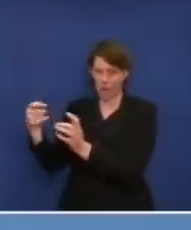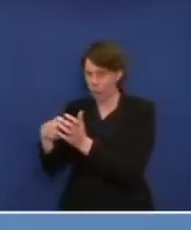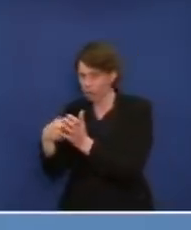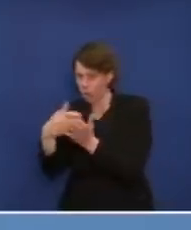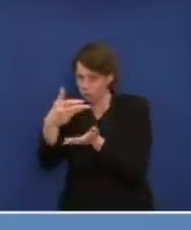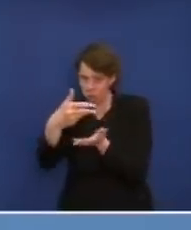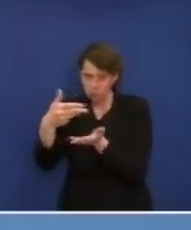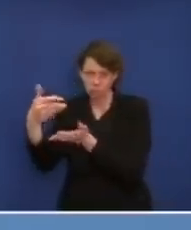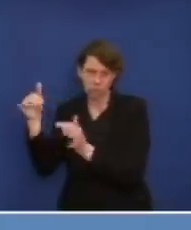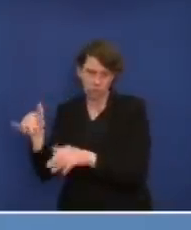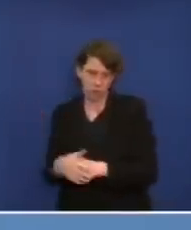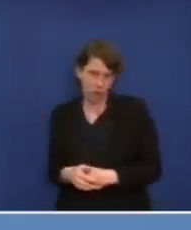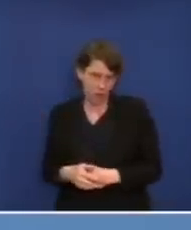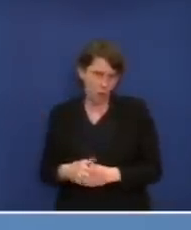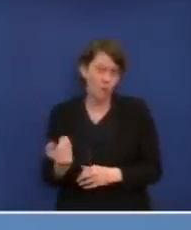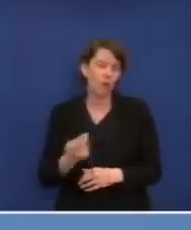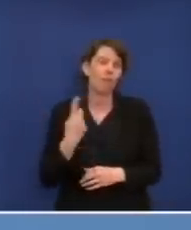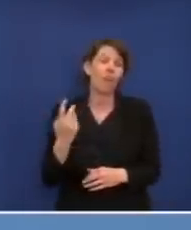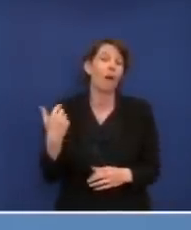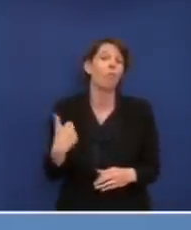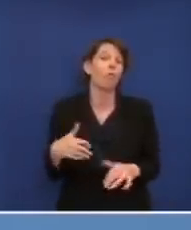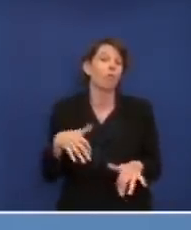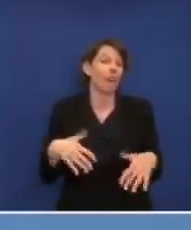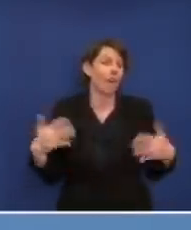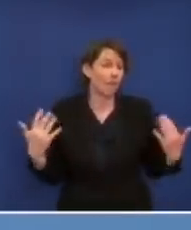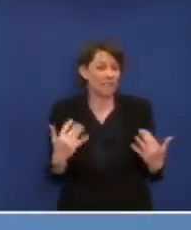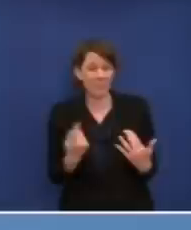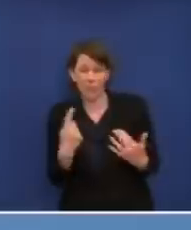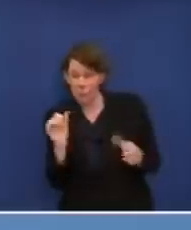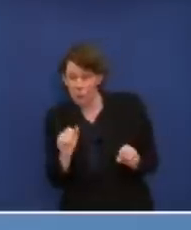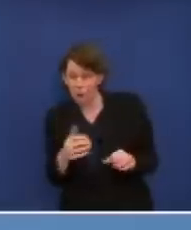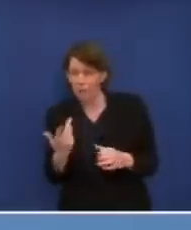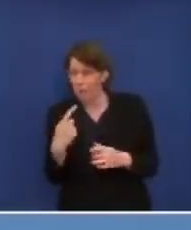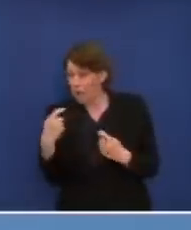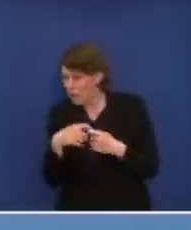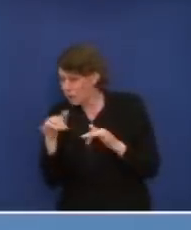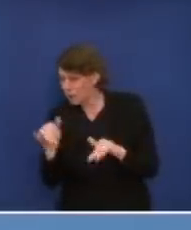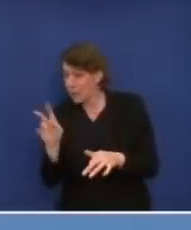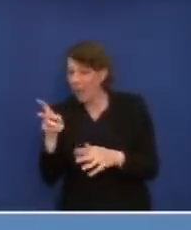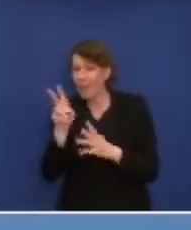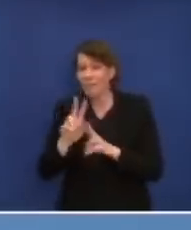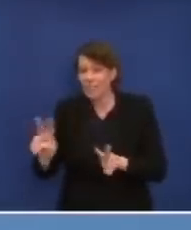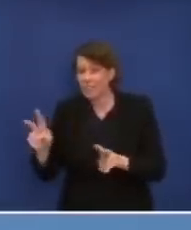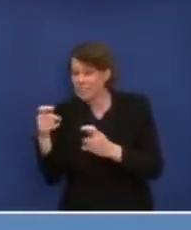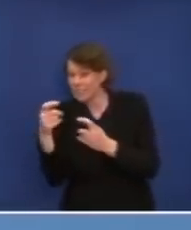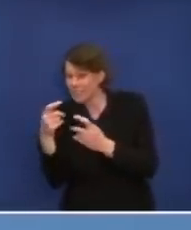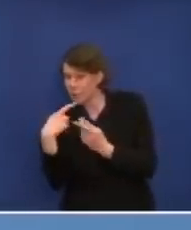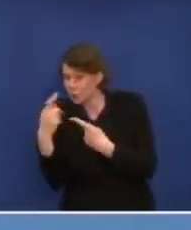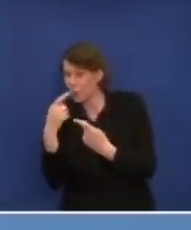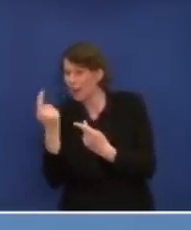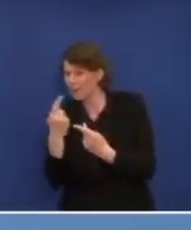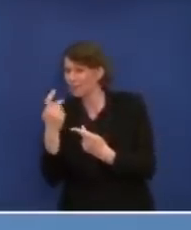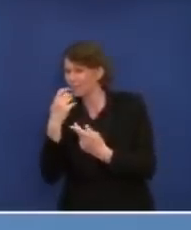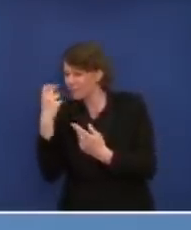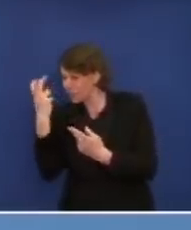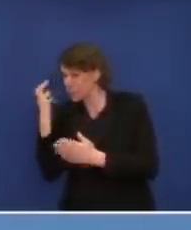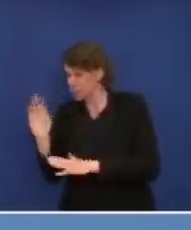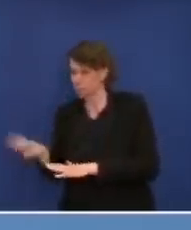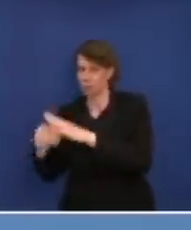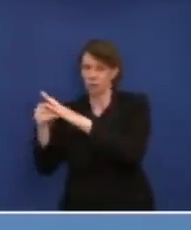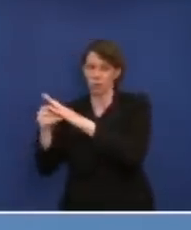Und wir bemühen uns mit den Möglichkeiten und Kontakten, die wir haben, diese Friedensgespräche zu unterstützen. Insofern gibt